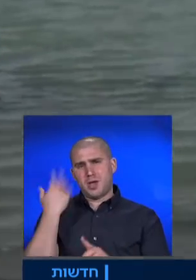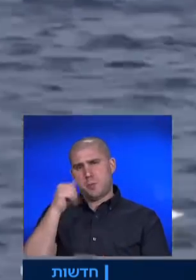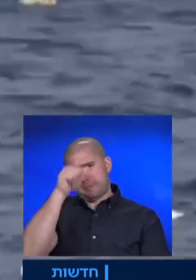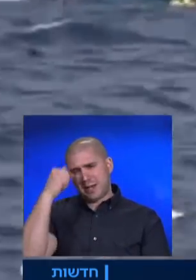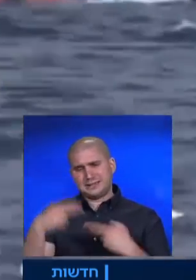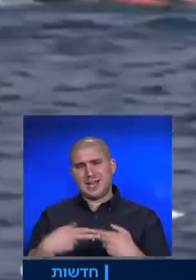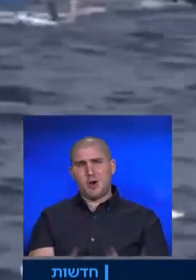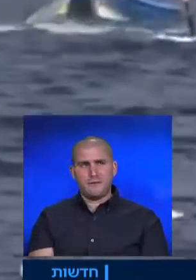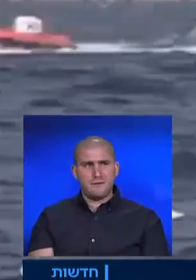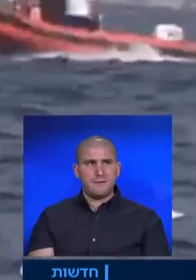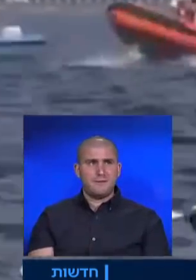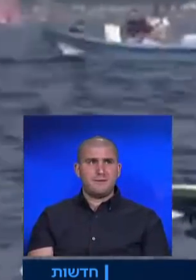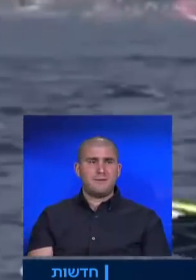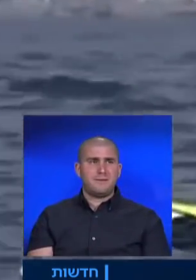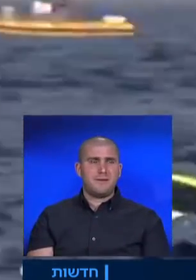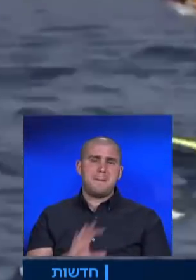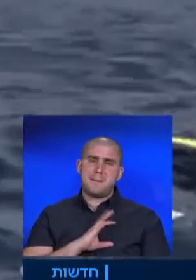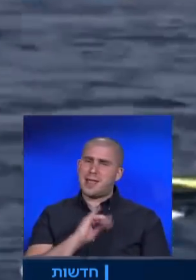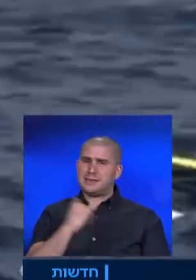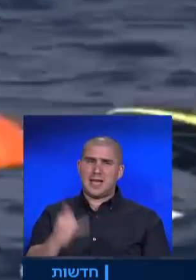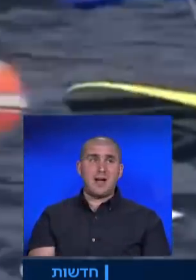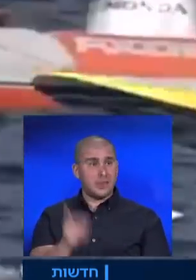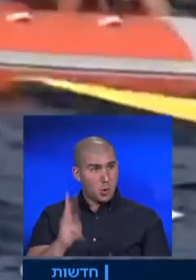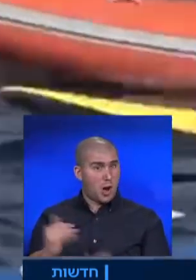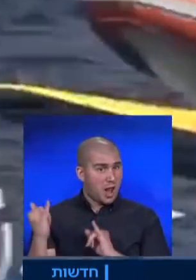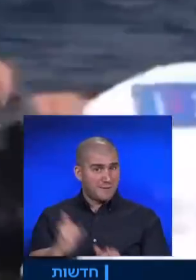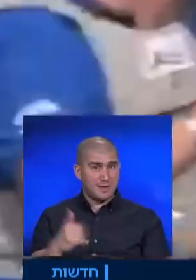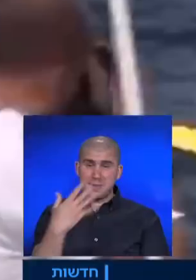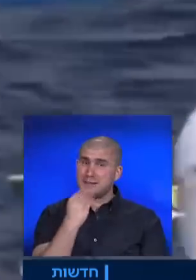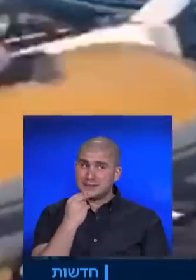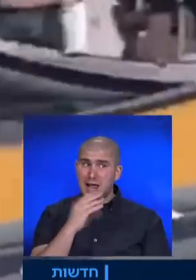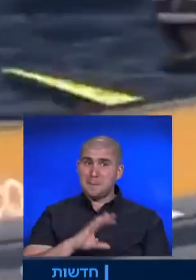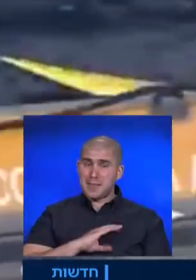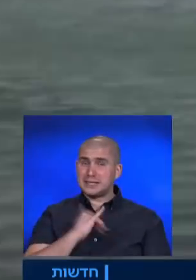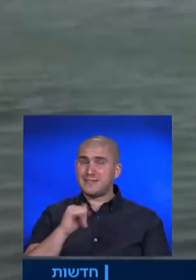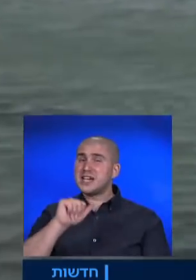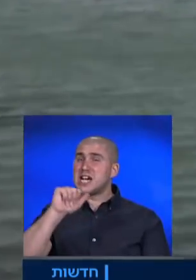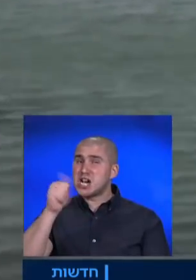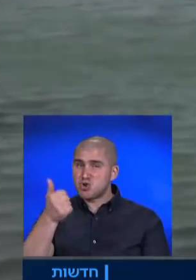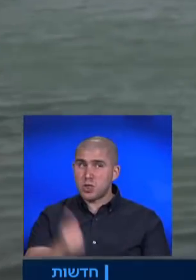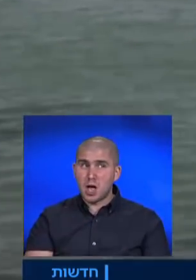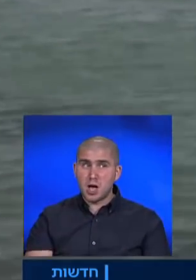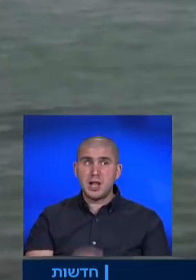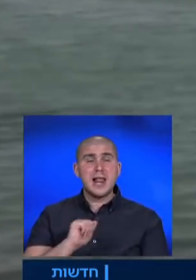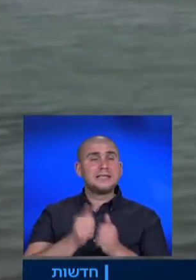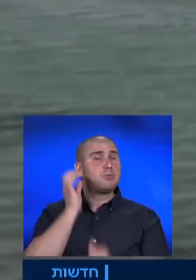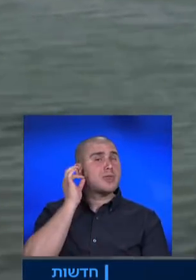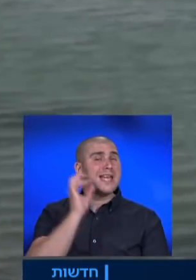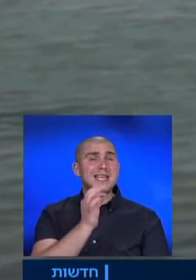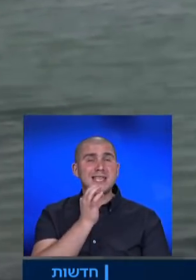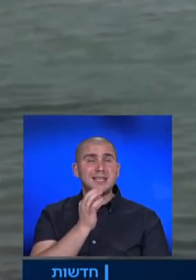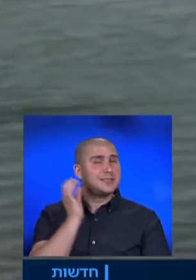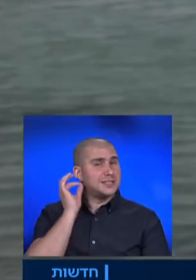זהב. את יכולה להביא למדינת ישראל מדליית זהב ראשונה לספורטאית אישה? אני מאוד